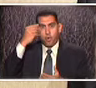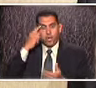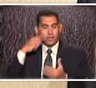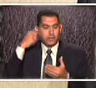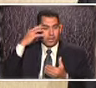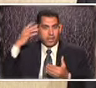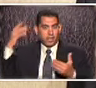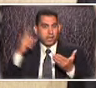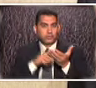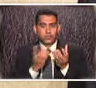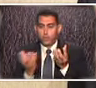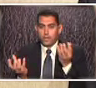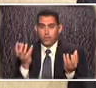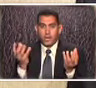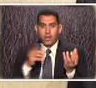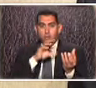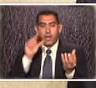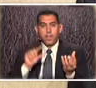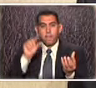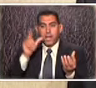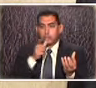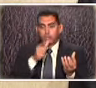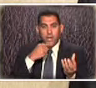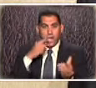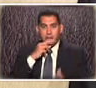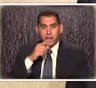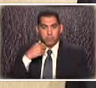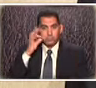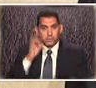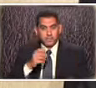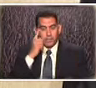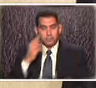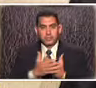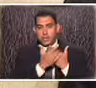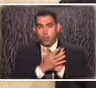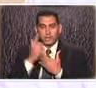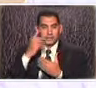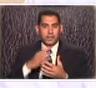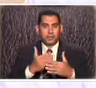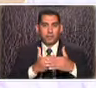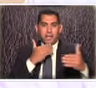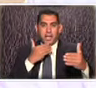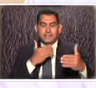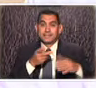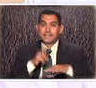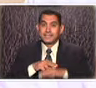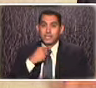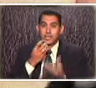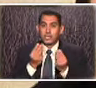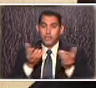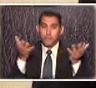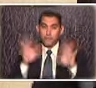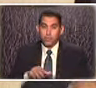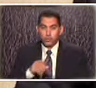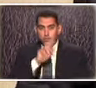الغياب الذي يطلق عليه البعض ربما خطا الدروشه سيدي الحبيب علي الجفري كثيرون